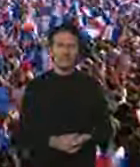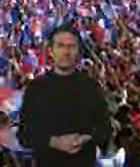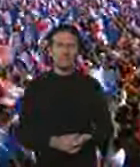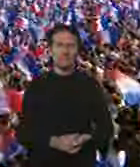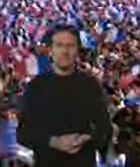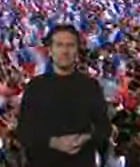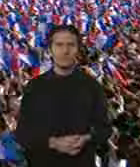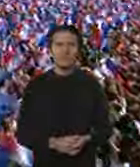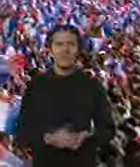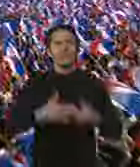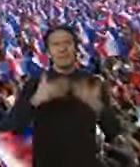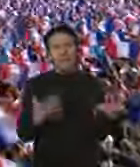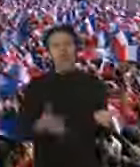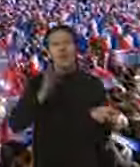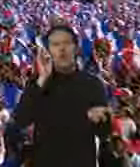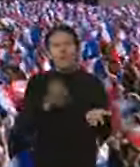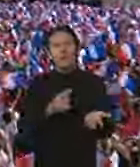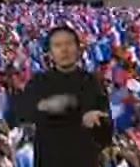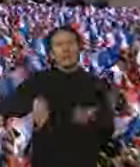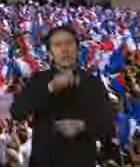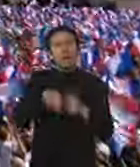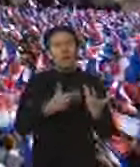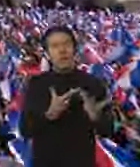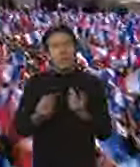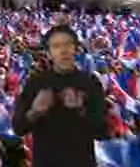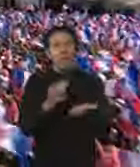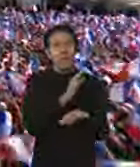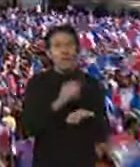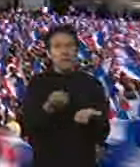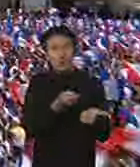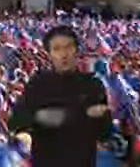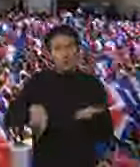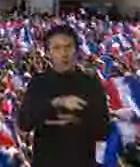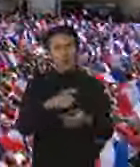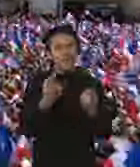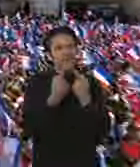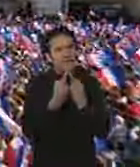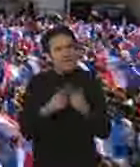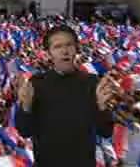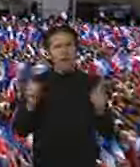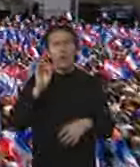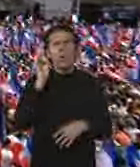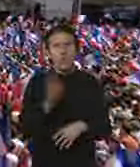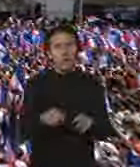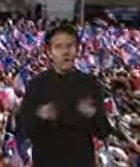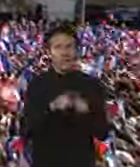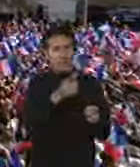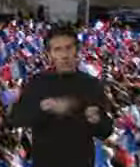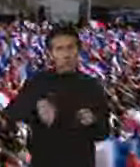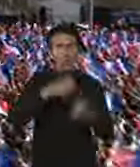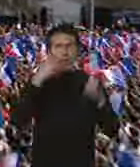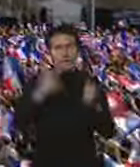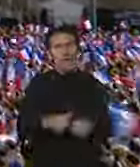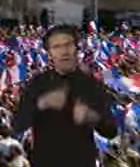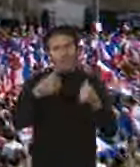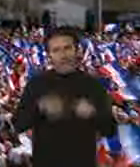monde alors oui peuple de France nous sommes différents et par-dessus tout nous voulons